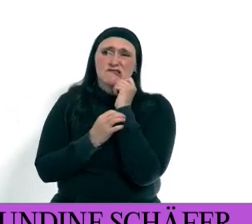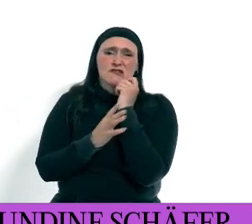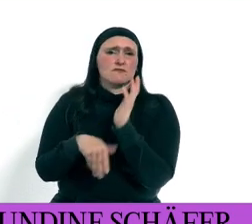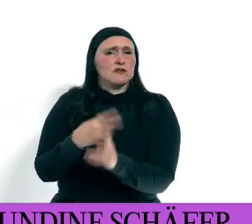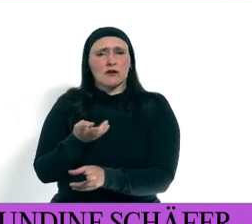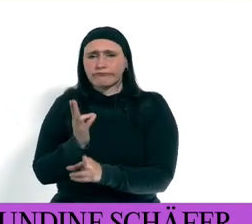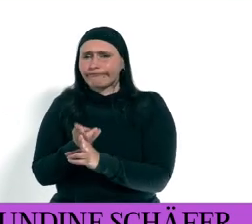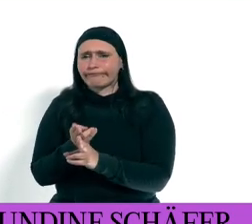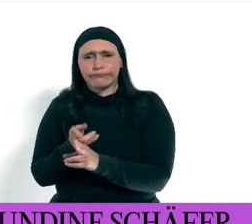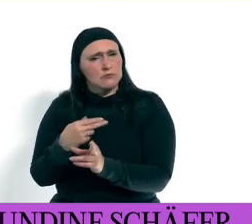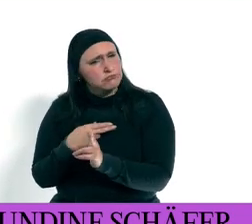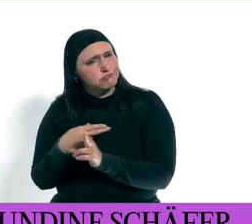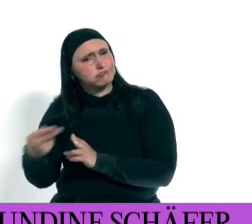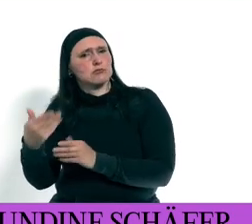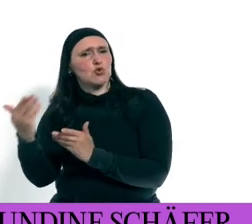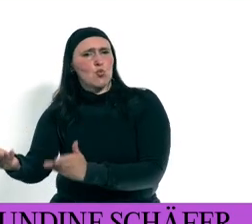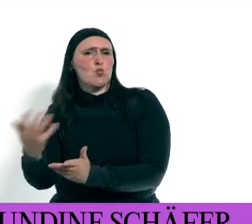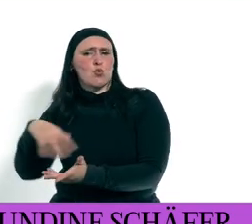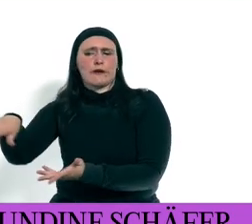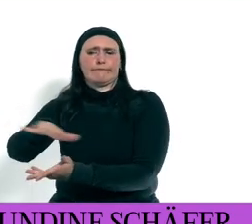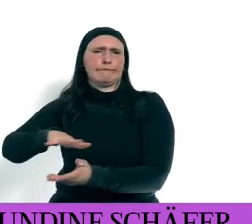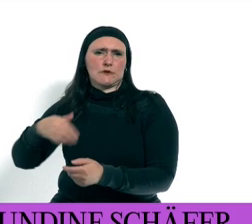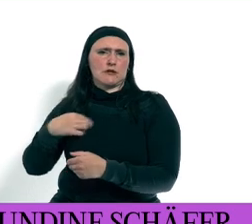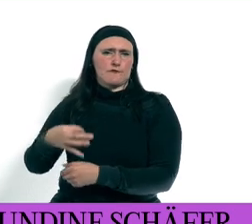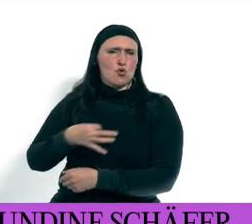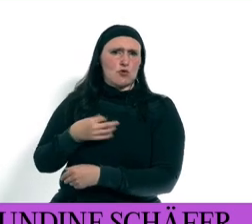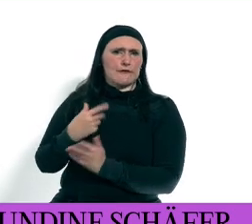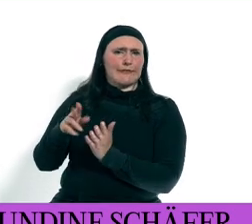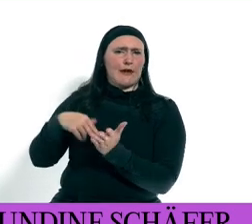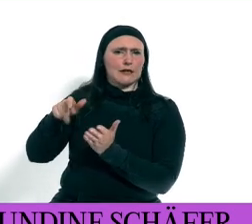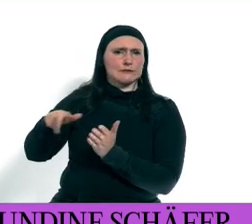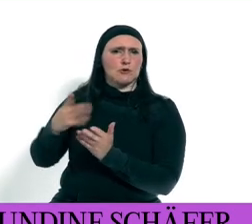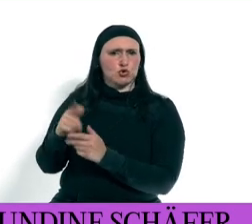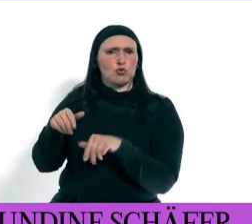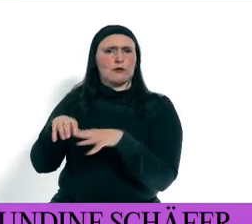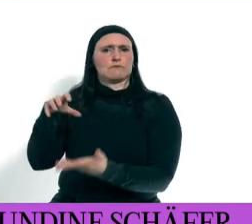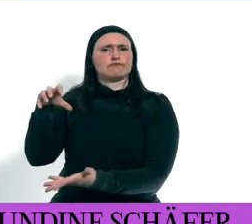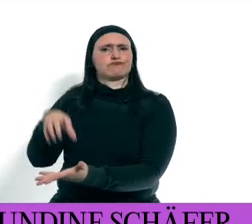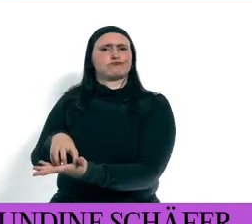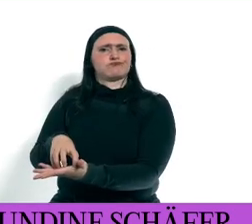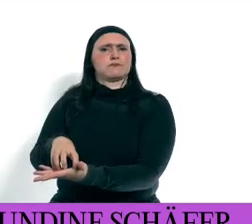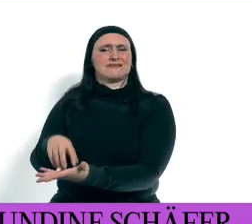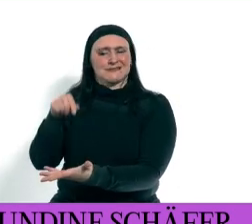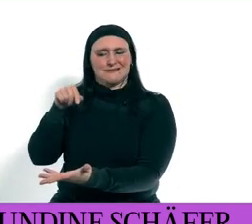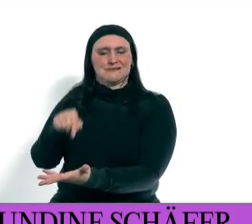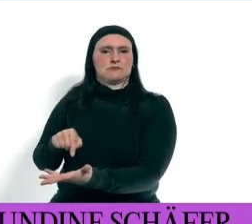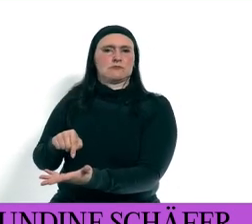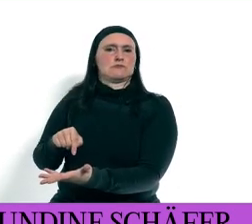dieser Phase, dass wir einen nachhaltigeren Raum brauchen. Für uns als Kunstkollektiv ist